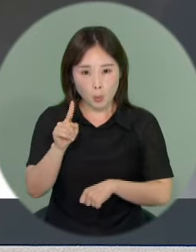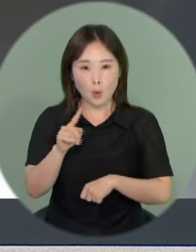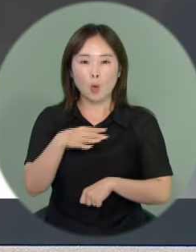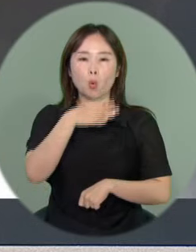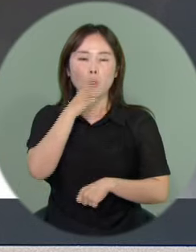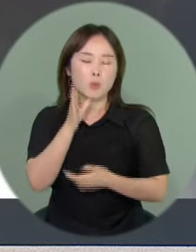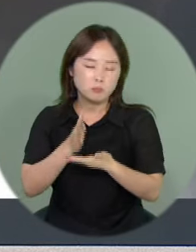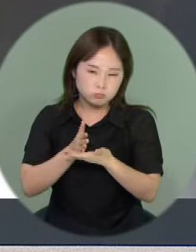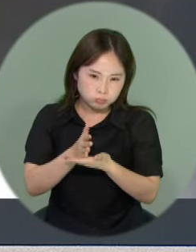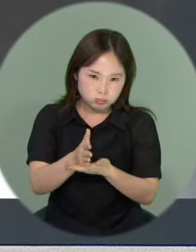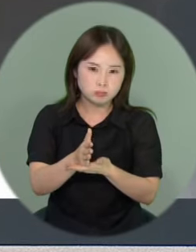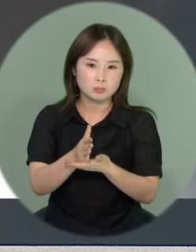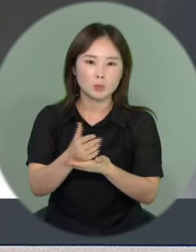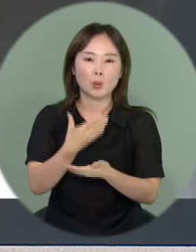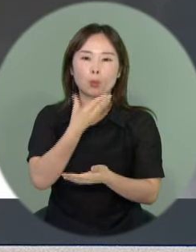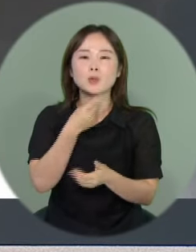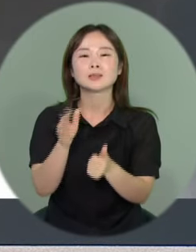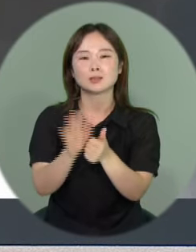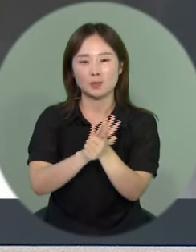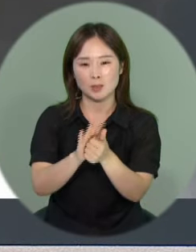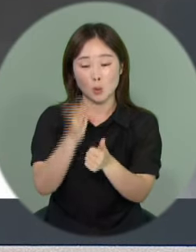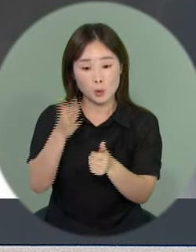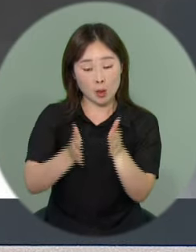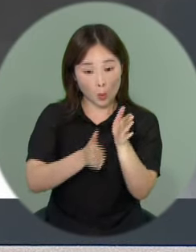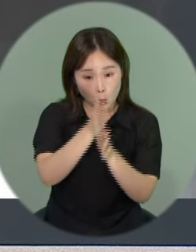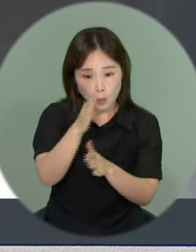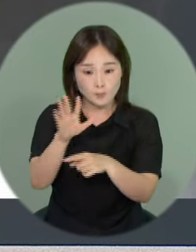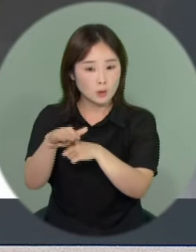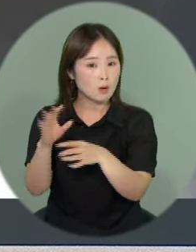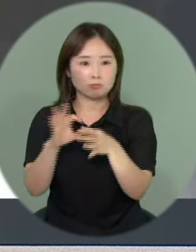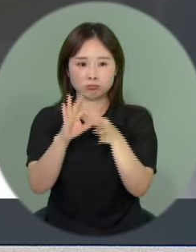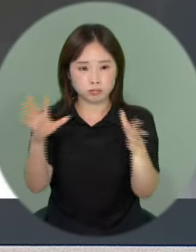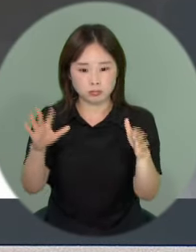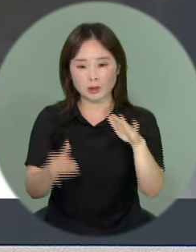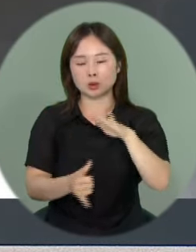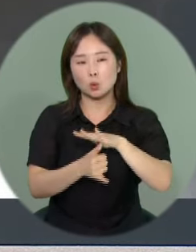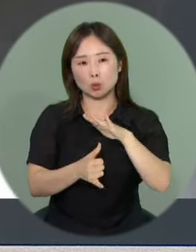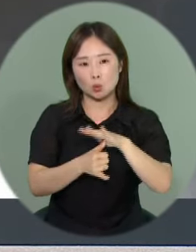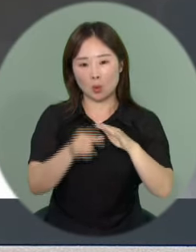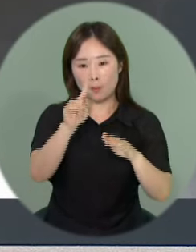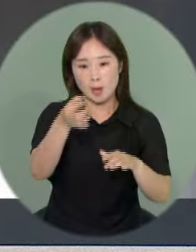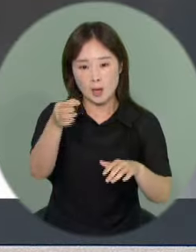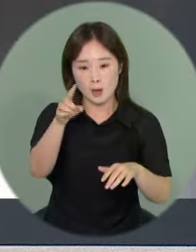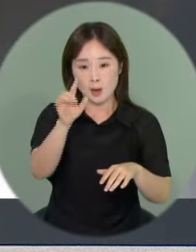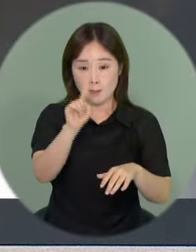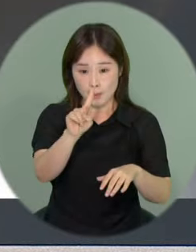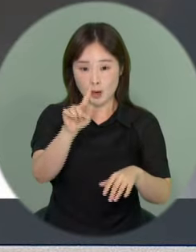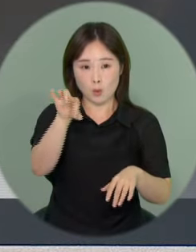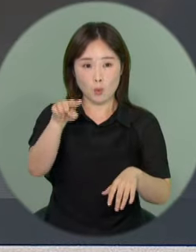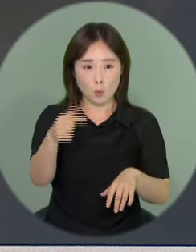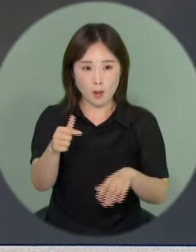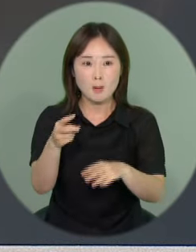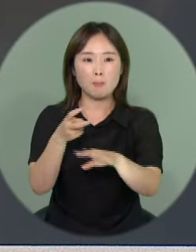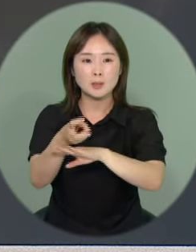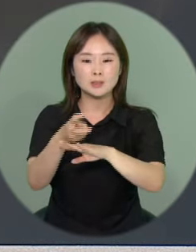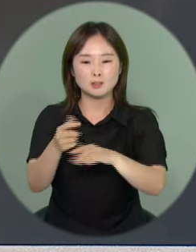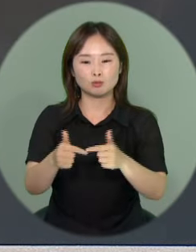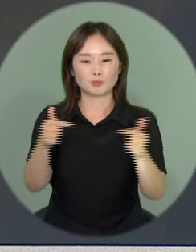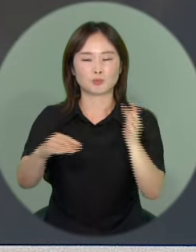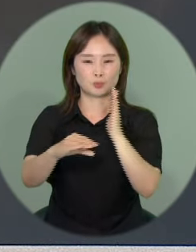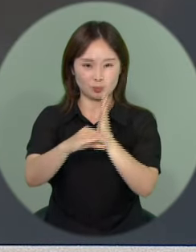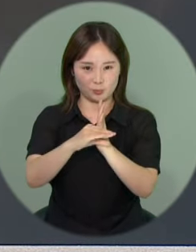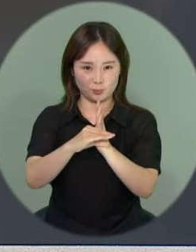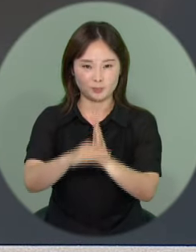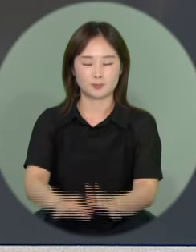서비스인데 요즘엔 오지 도심 할 것 없이 청소년 100원 버스 정책도 확산되고 있습니다 주현정